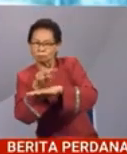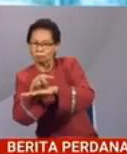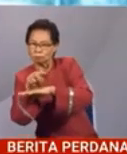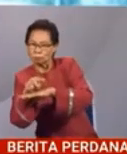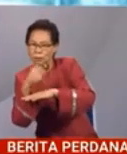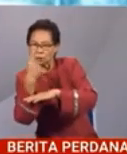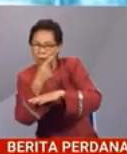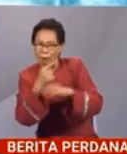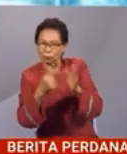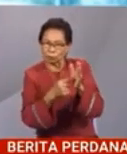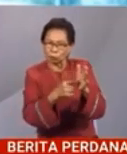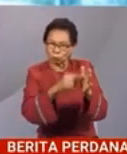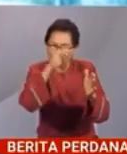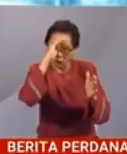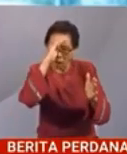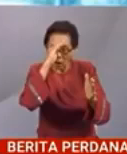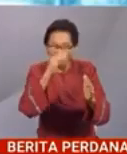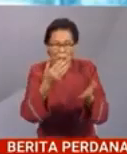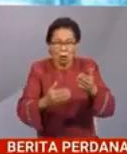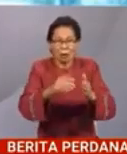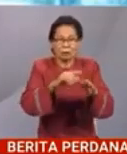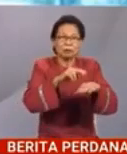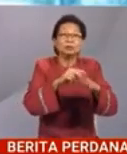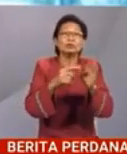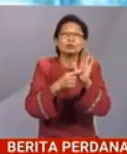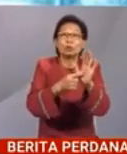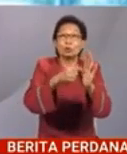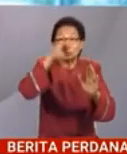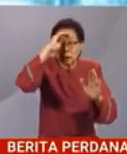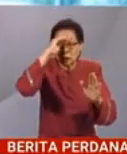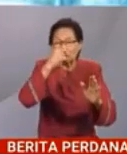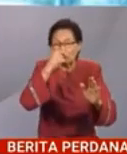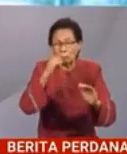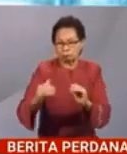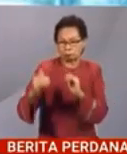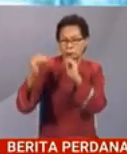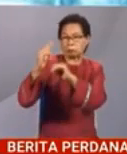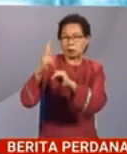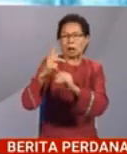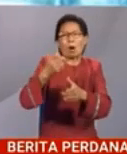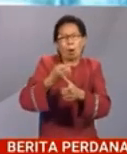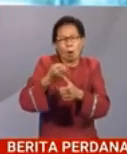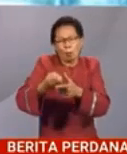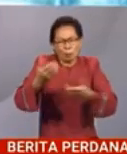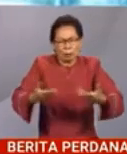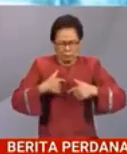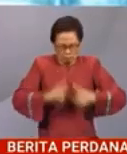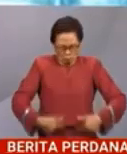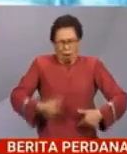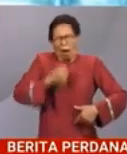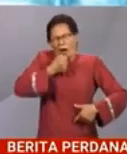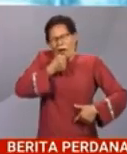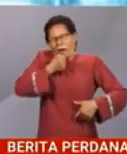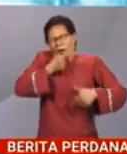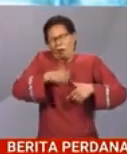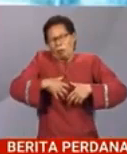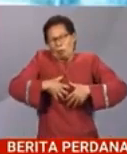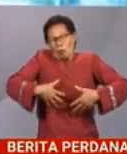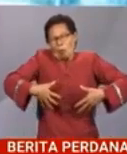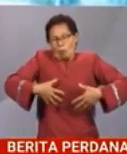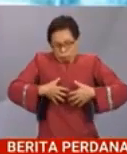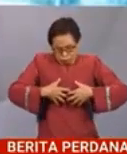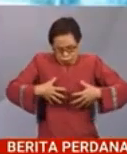bergejala, mungkin bergejala tahap tiga, iaitu apabila mereka ada peradangan paru-paru ataupun kita panggil